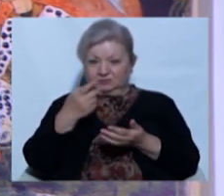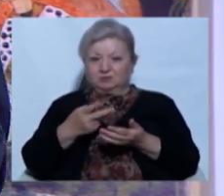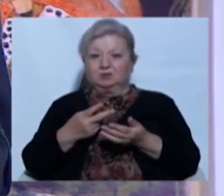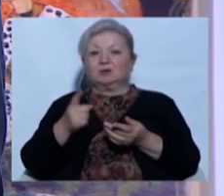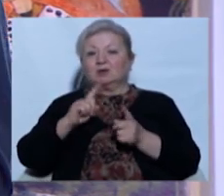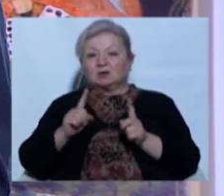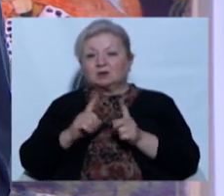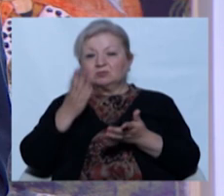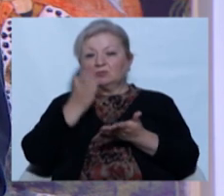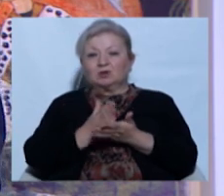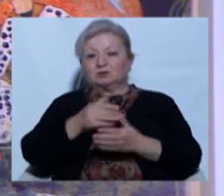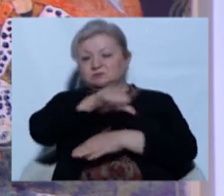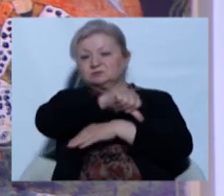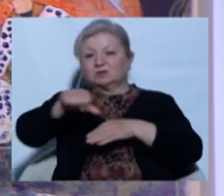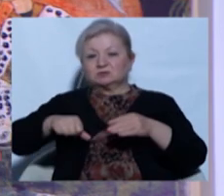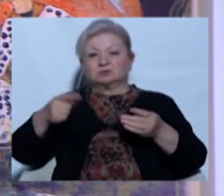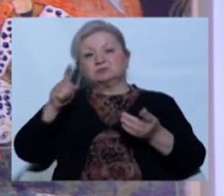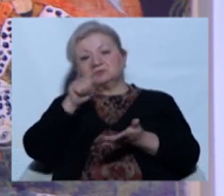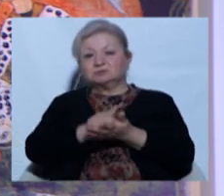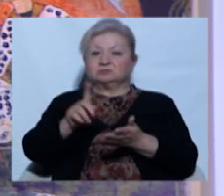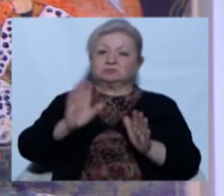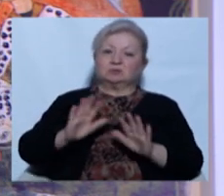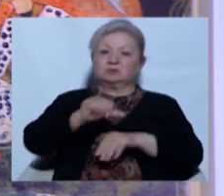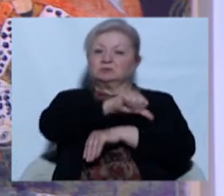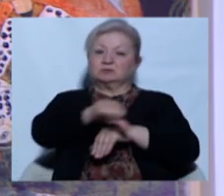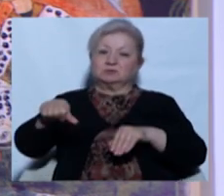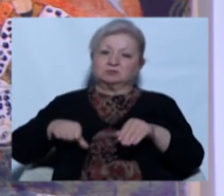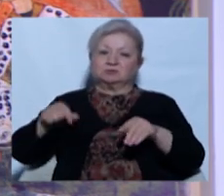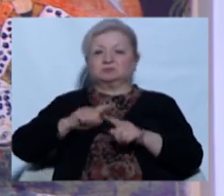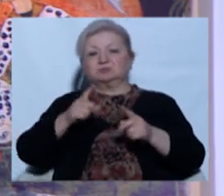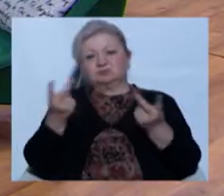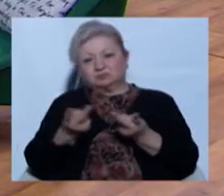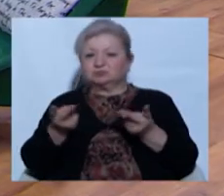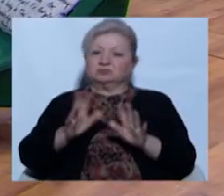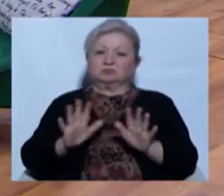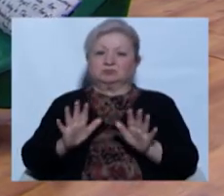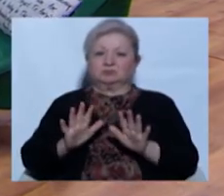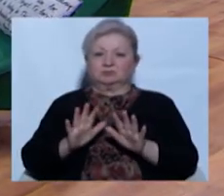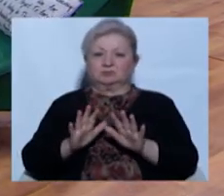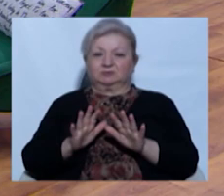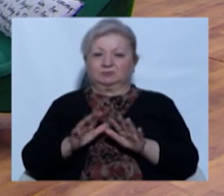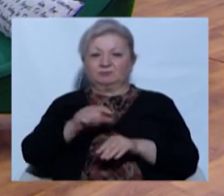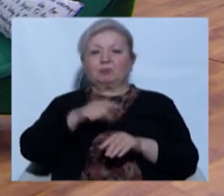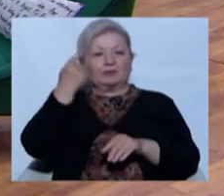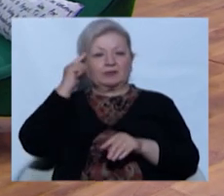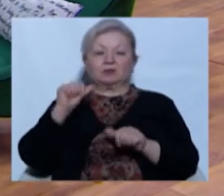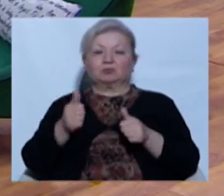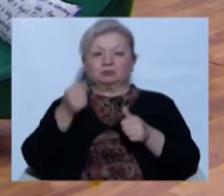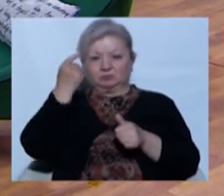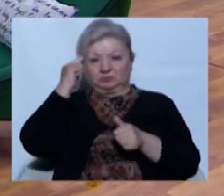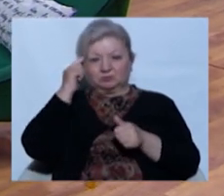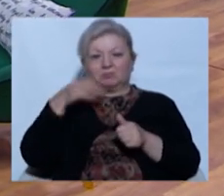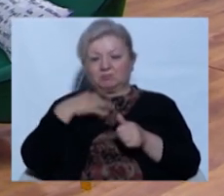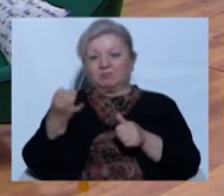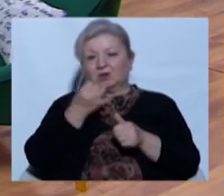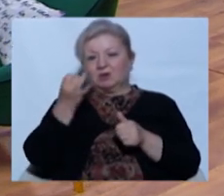რატომ არსებობენ საზღვრები? და საჭიროა თუ არა ეს საზღვრები, საერთოდ გჭირდება თუ არა საზღვრები? როგორ ფიქრობთ თქვენ? მაინტერესებს,